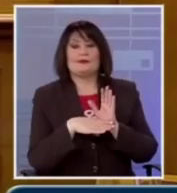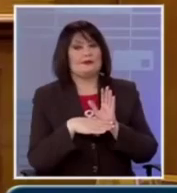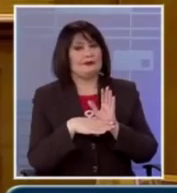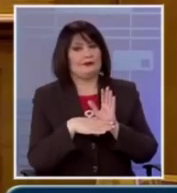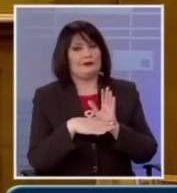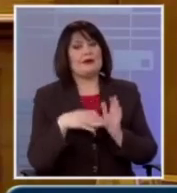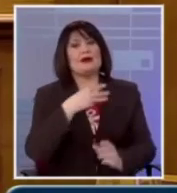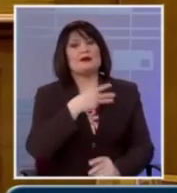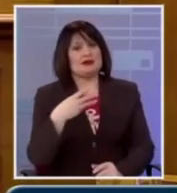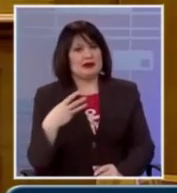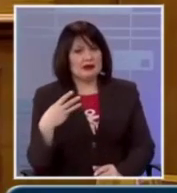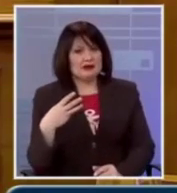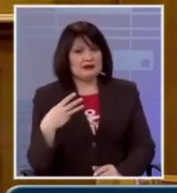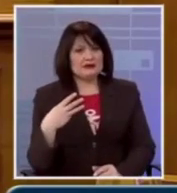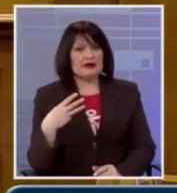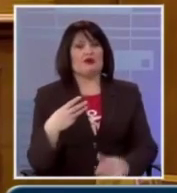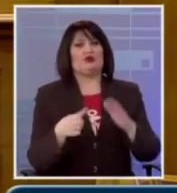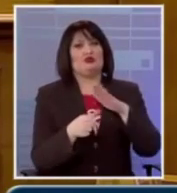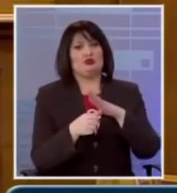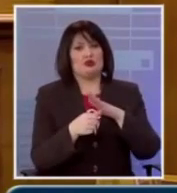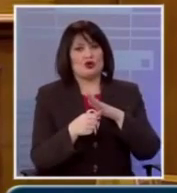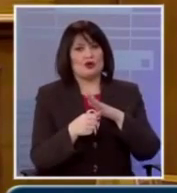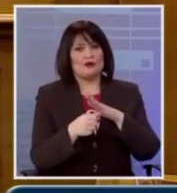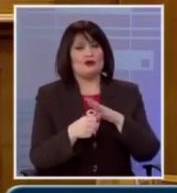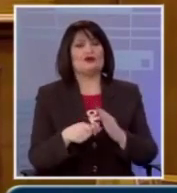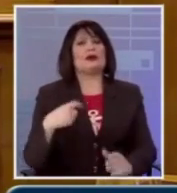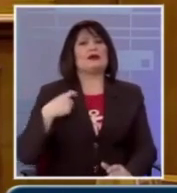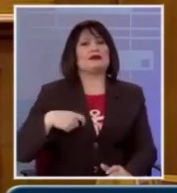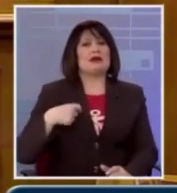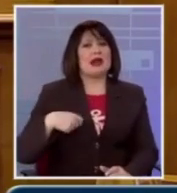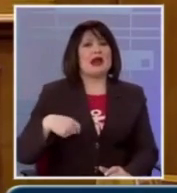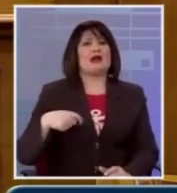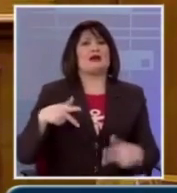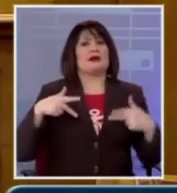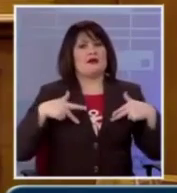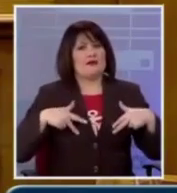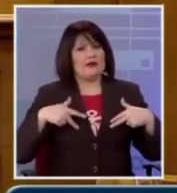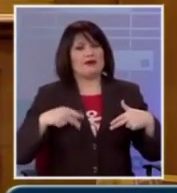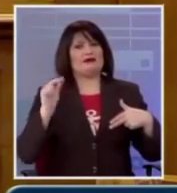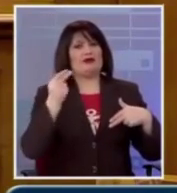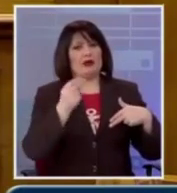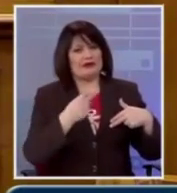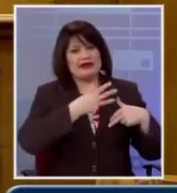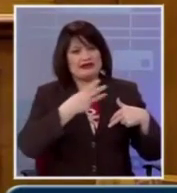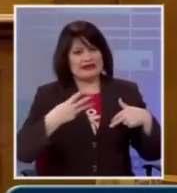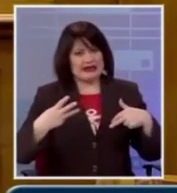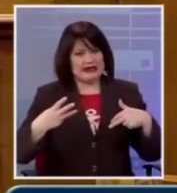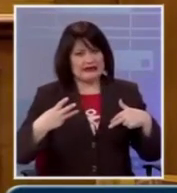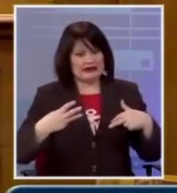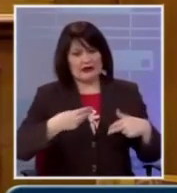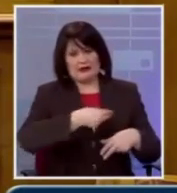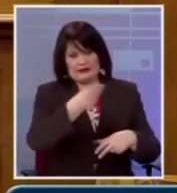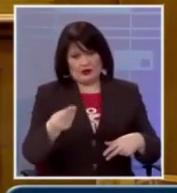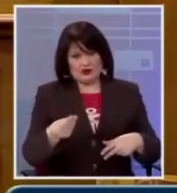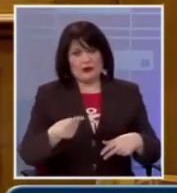ο ΣΥΡΙΖΑ, ο πρόεδρός του και τα στελέχη, τα μέλη της κυβέρνησης και οι βουλευτές σας έχουν